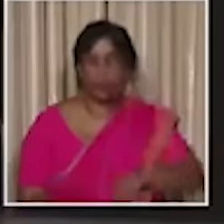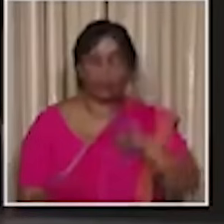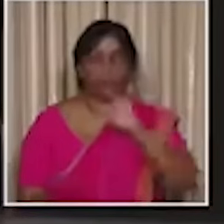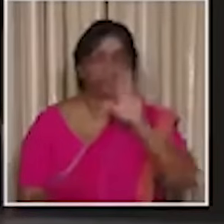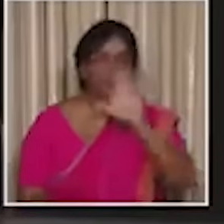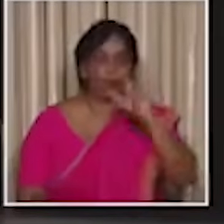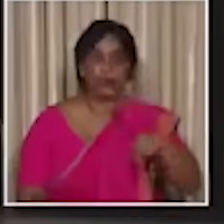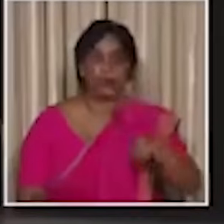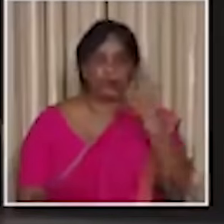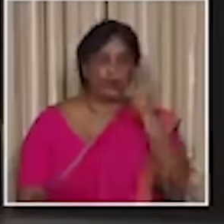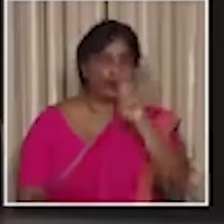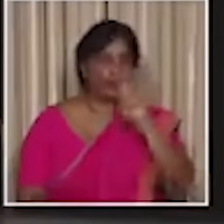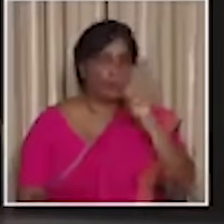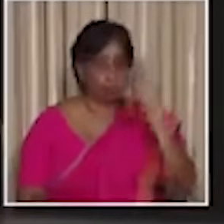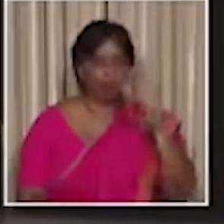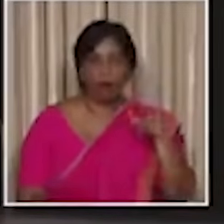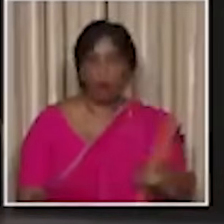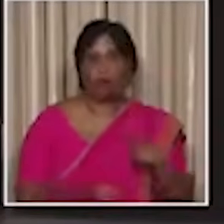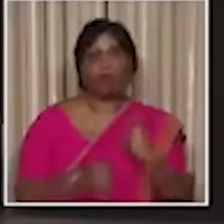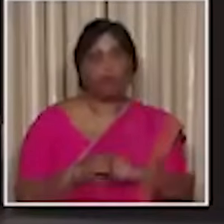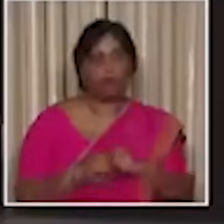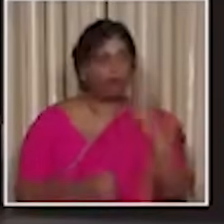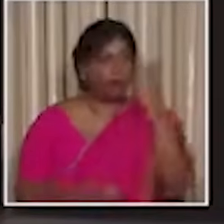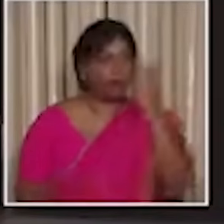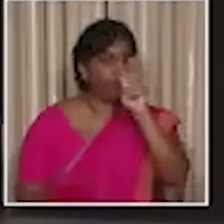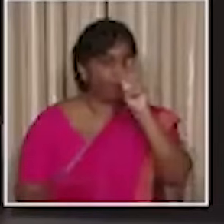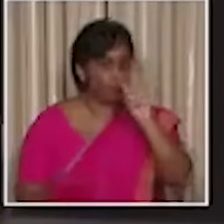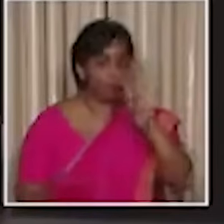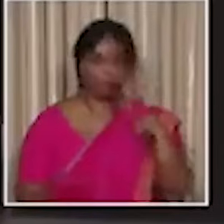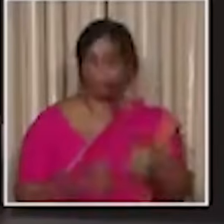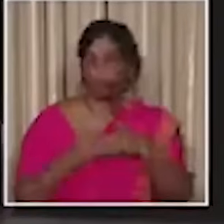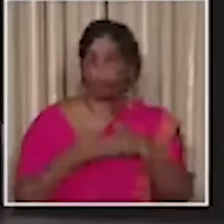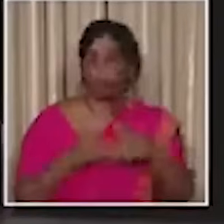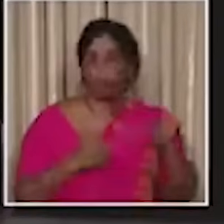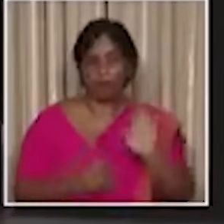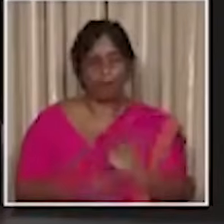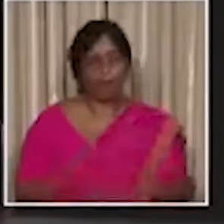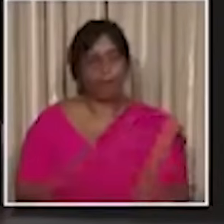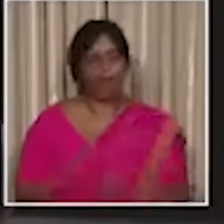දැන් 2023 ඔන්න ප්‍රශ්නෙට ආවේ 2023 මේ වෙනකොට